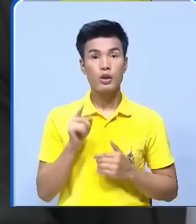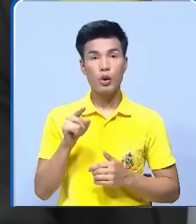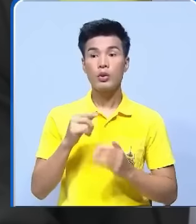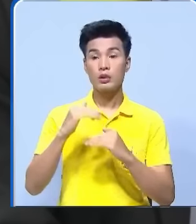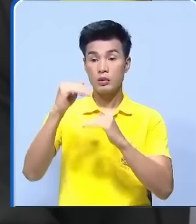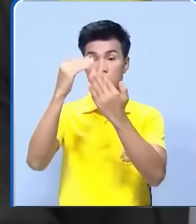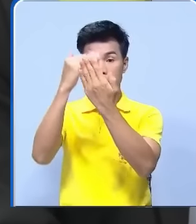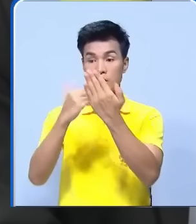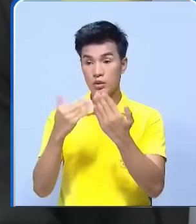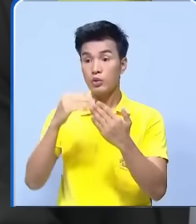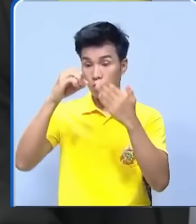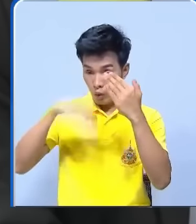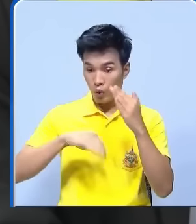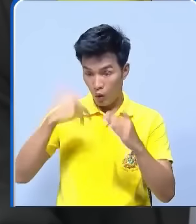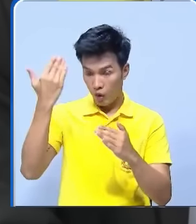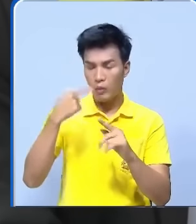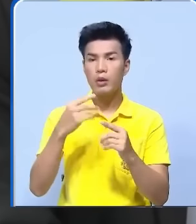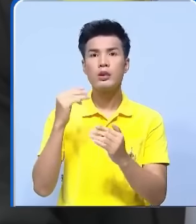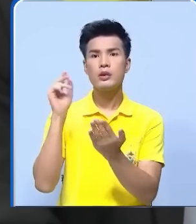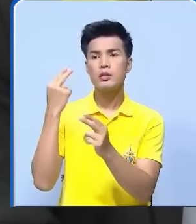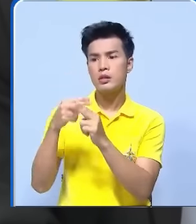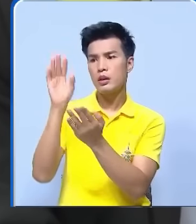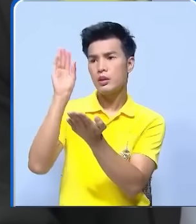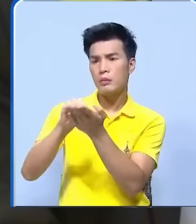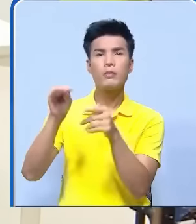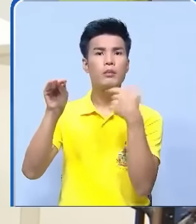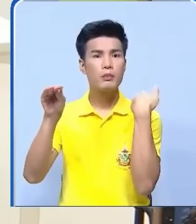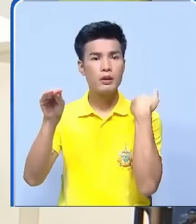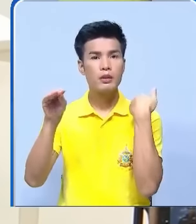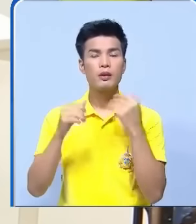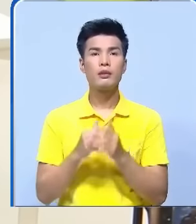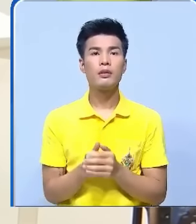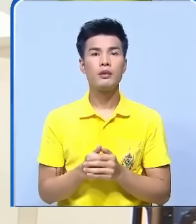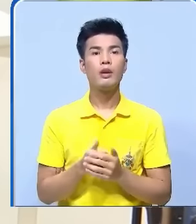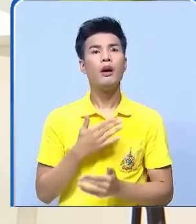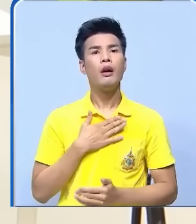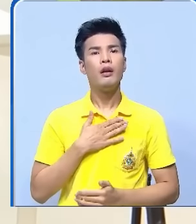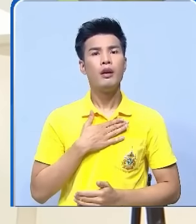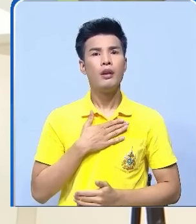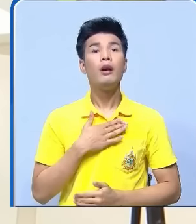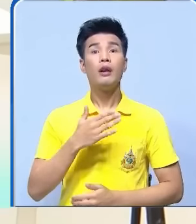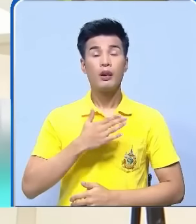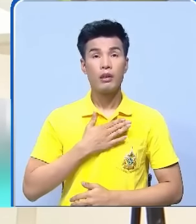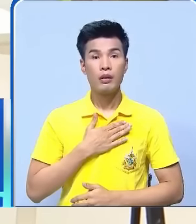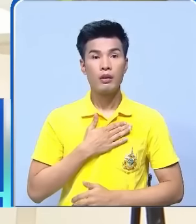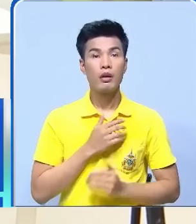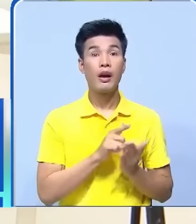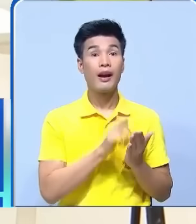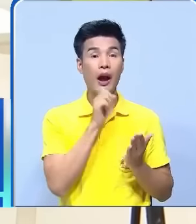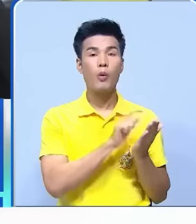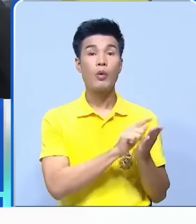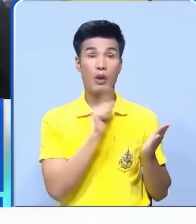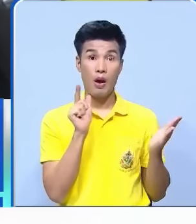ชื่อแล้วอ ่ะคือผู้เสียหายเนี่ยด้วยความที่เขาอ่ะลาออกจากที่เดิ